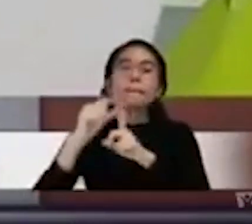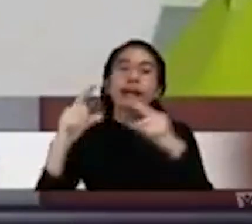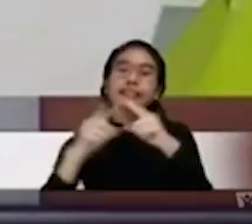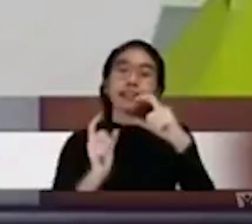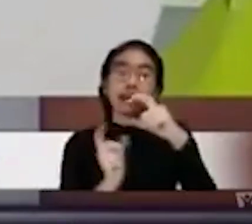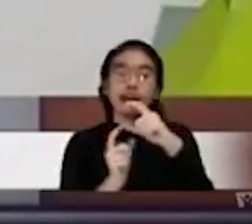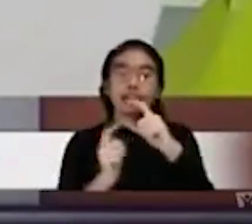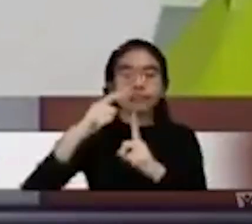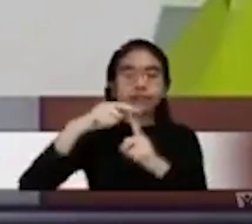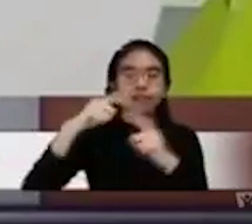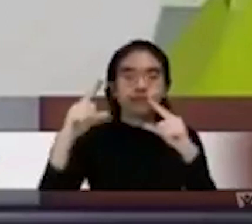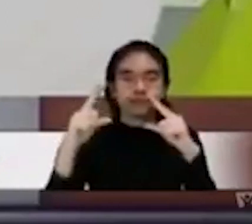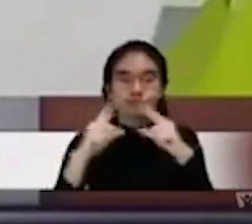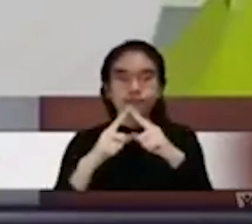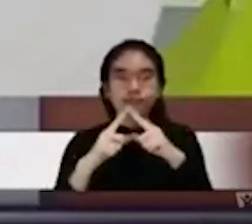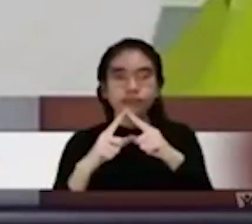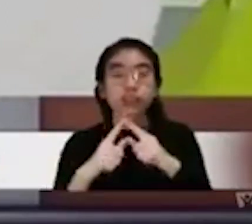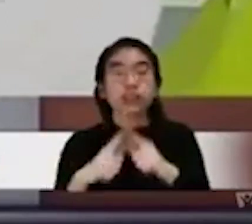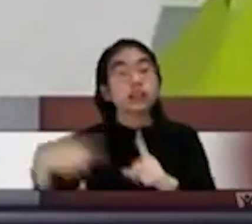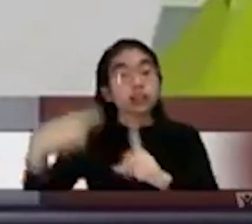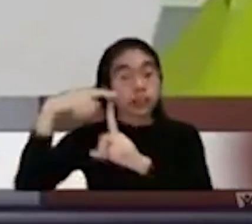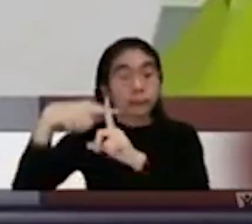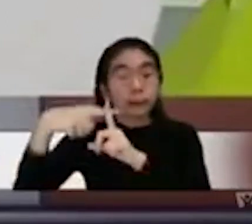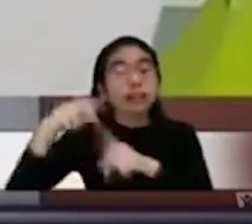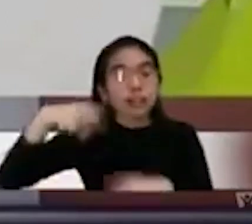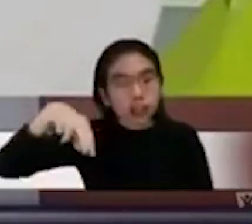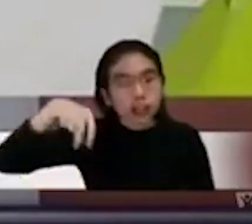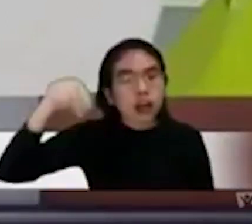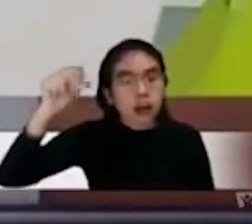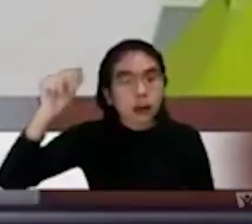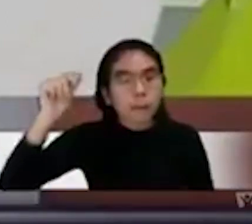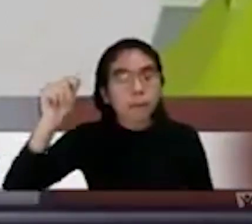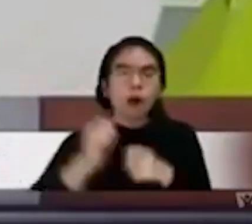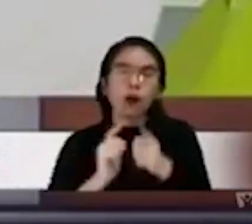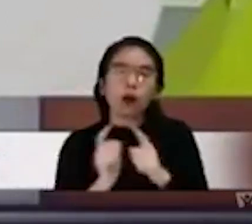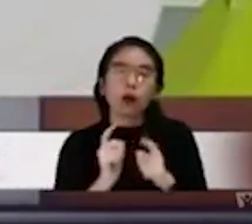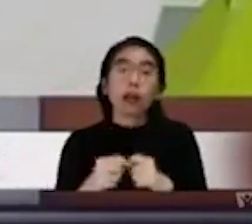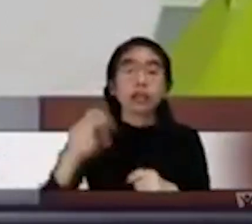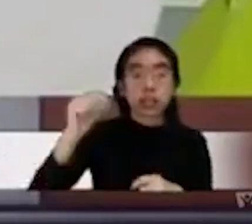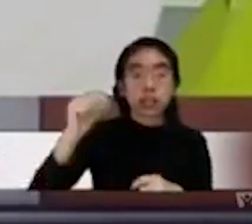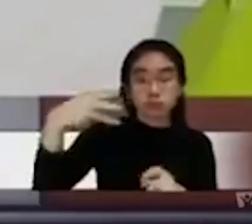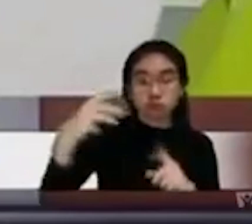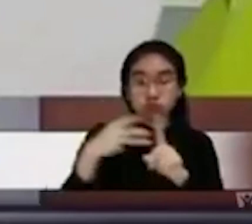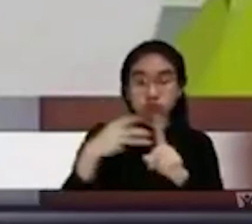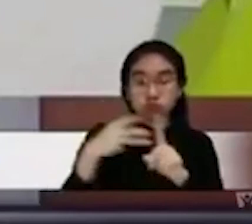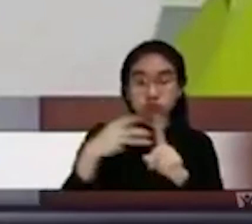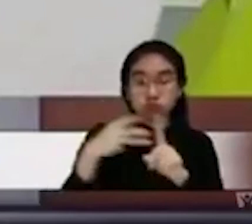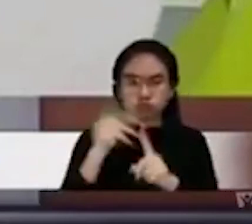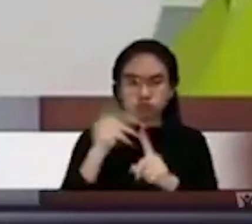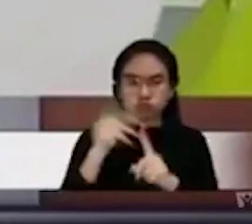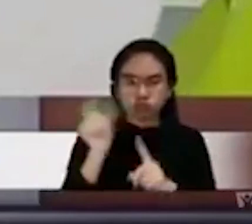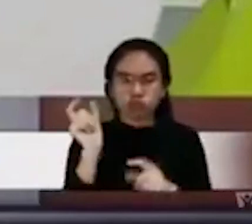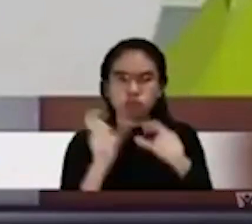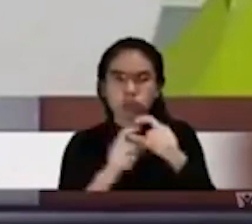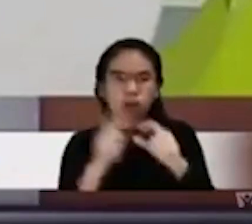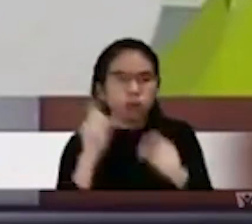cepat matang karena garam bisa membuat air lebih cepat mendidih. Nah, ini ibu-ibu nanti boleh coba. Buat